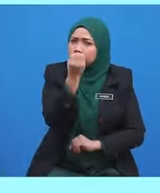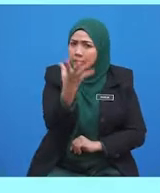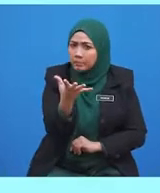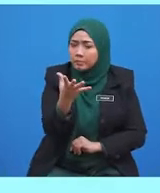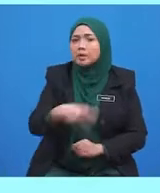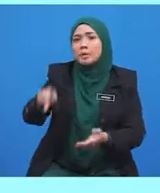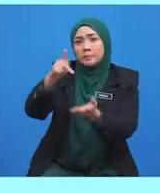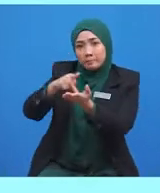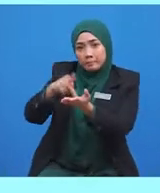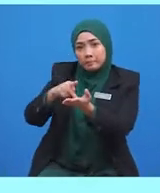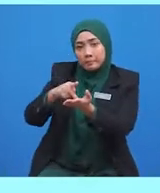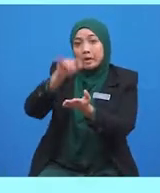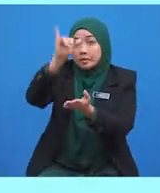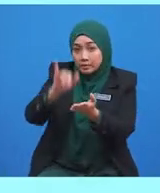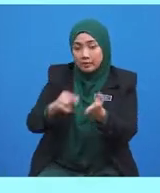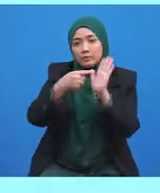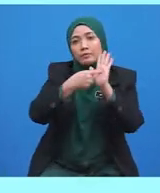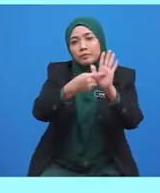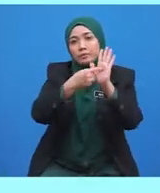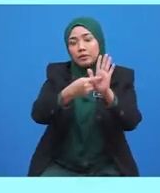Berapakah bilangannya?